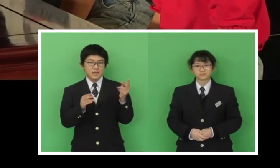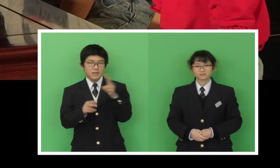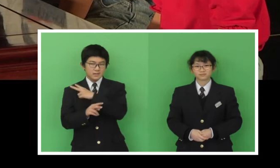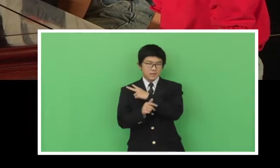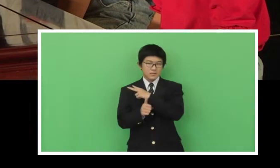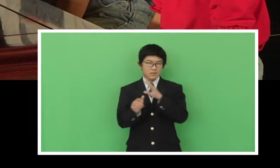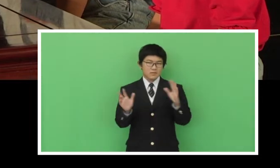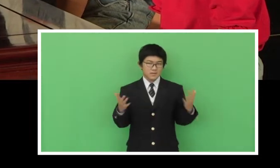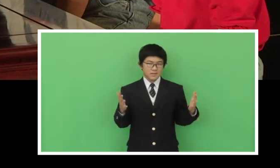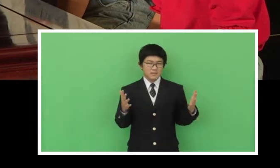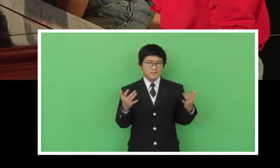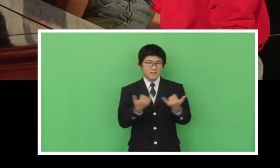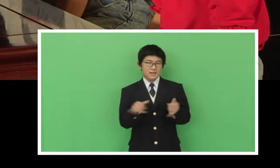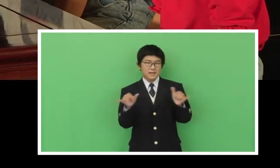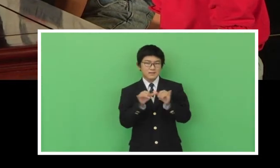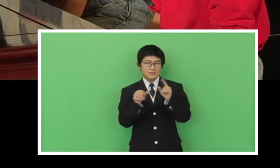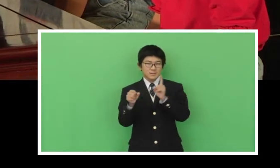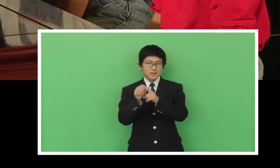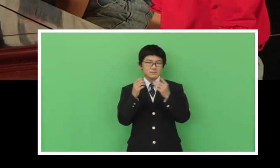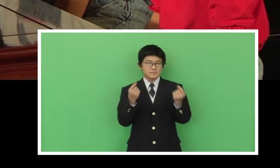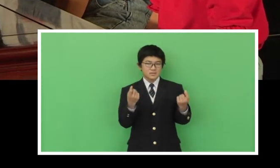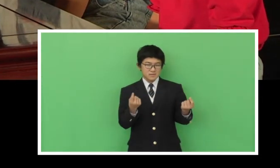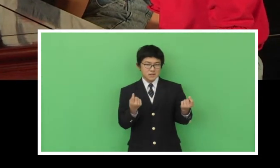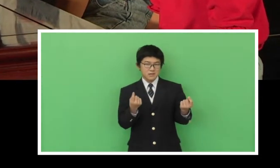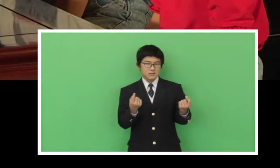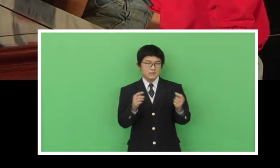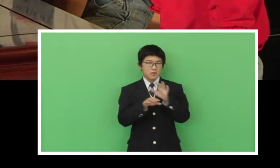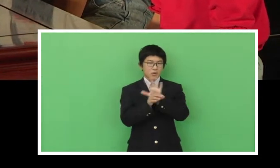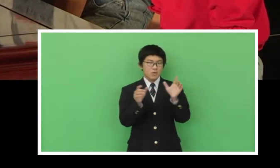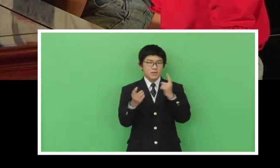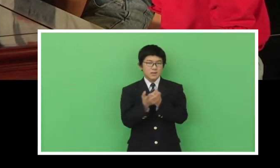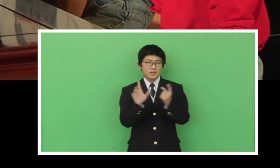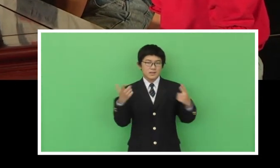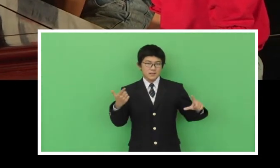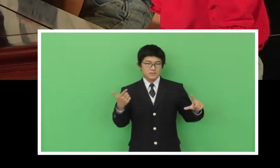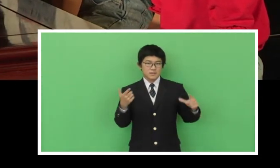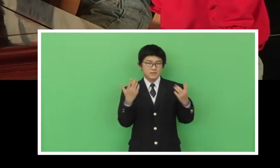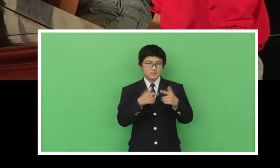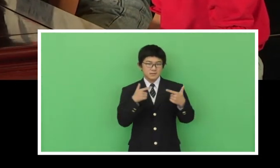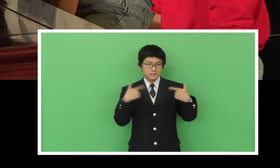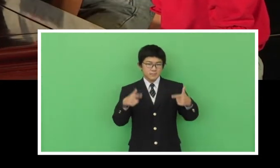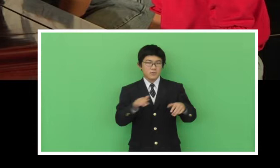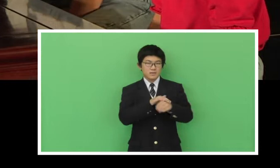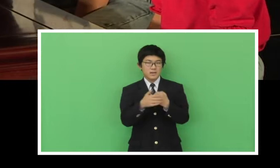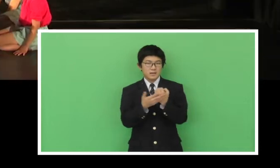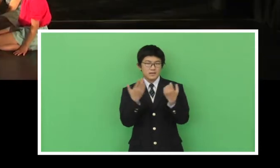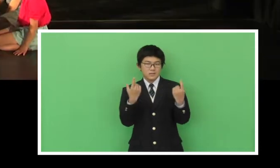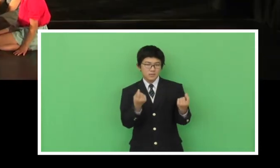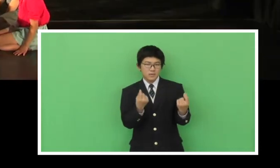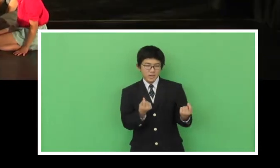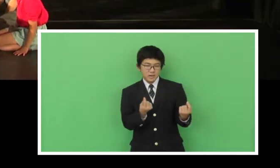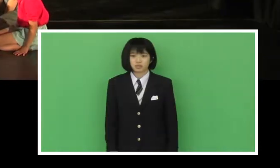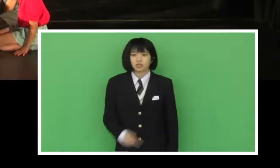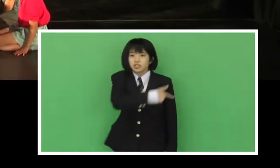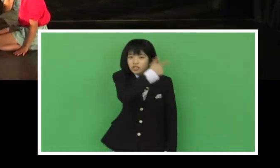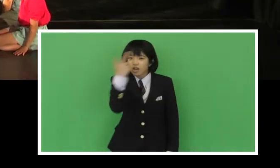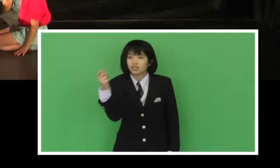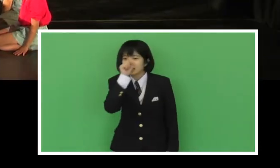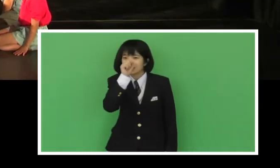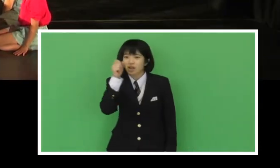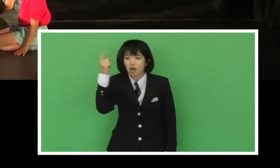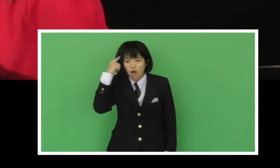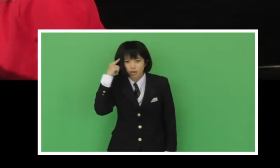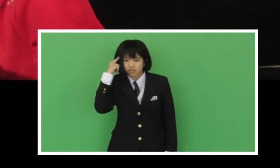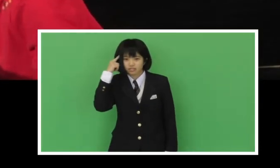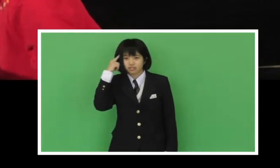か偏見のない社会を目指してるんだね。コロナだけじゃなくいつだって大切なことだよね。 うん、すっごくいい